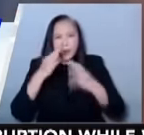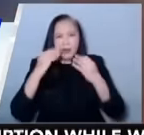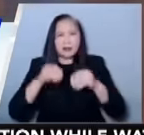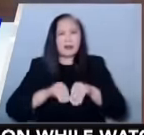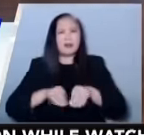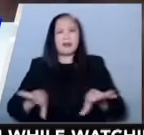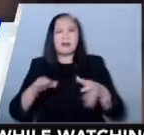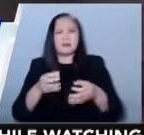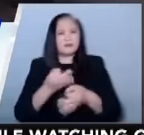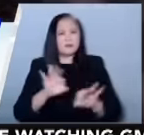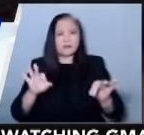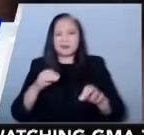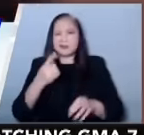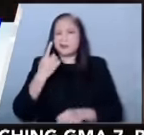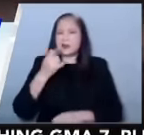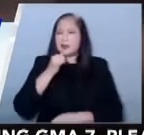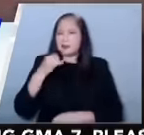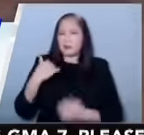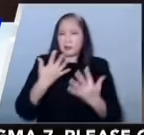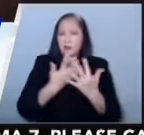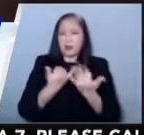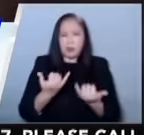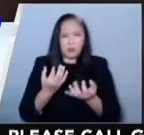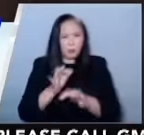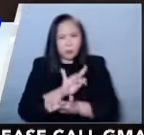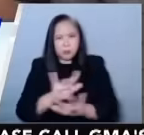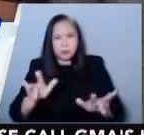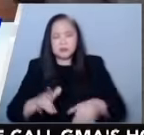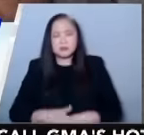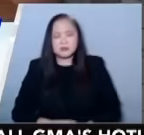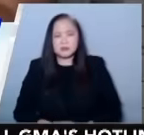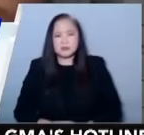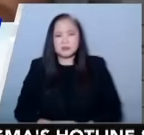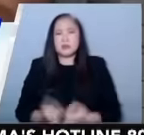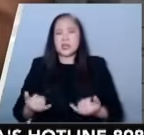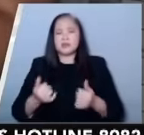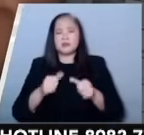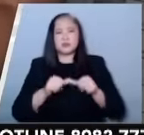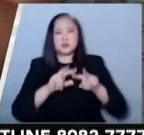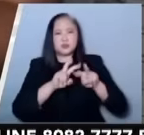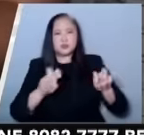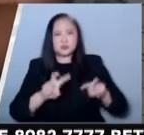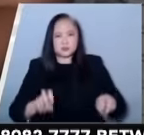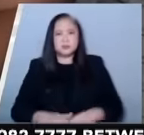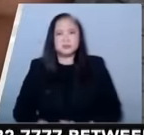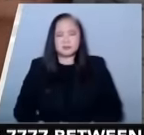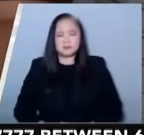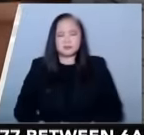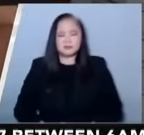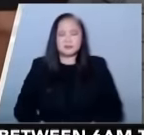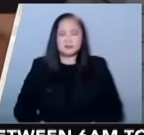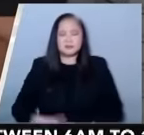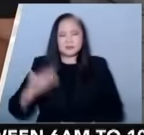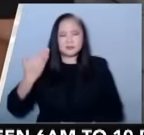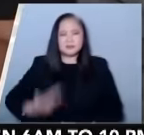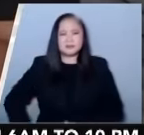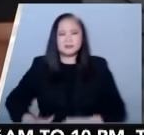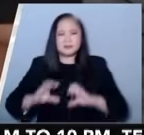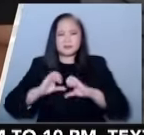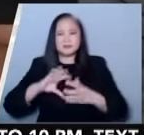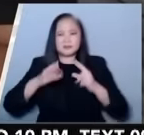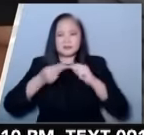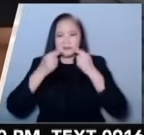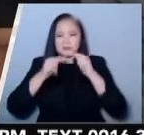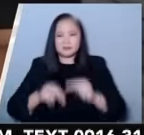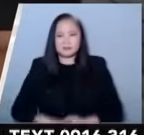nila. Bahagi na yan ng isinasagawang investigasyon. Ito ang unang balita, Darlene Kai para sa GMA